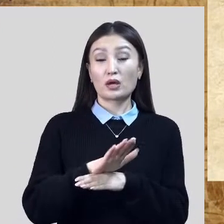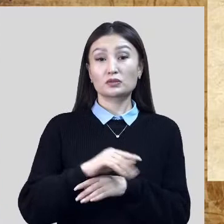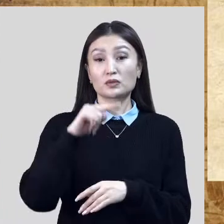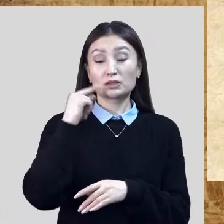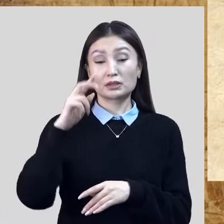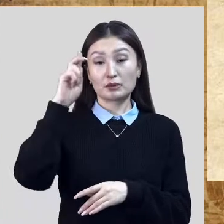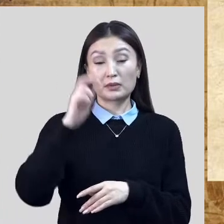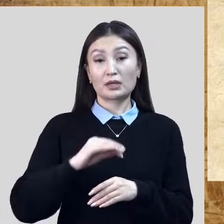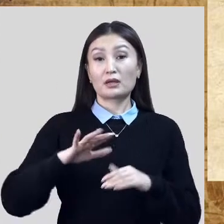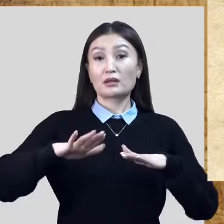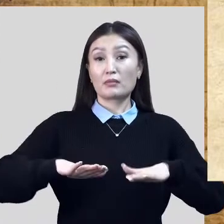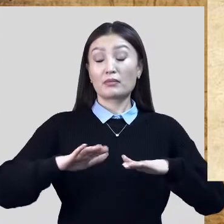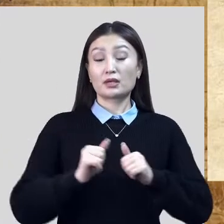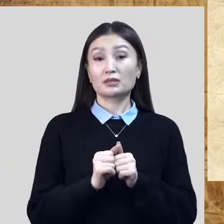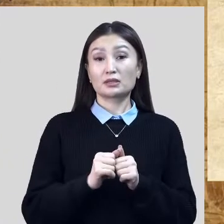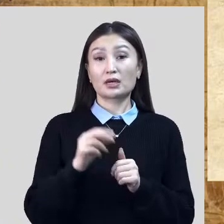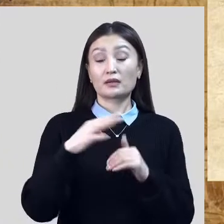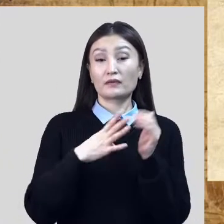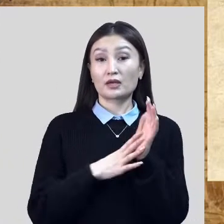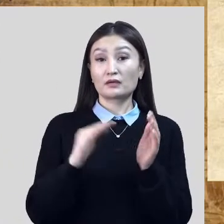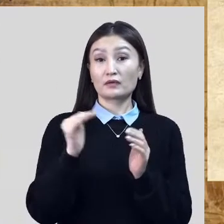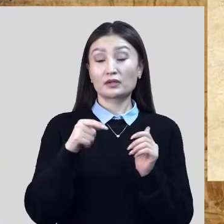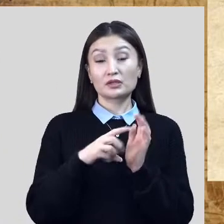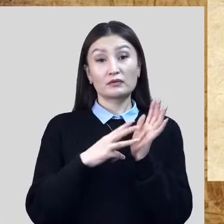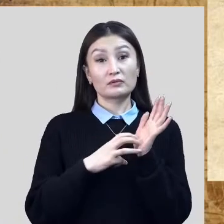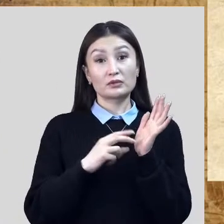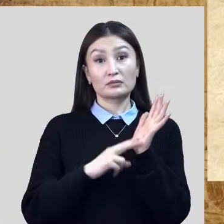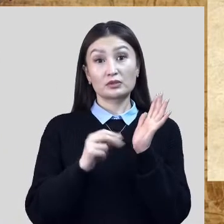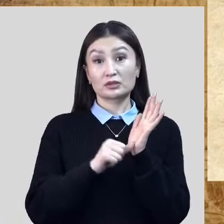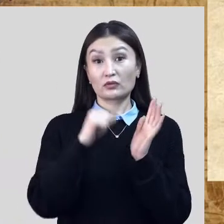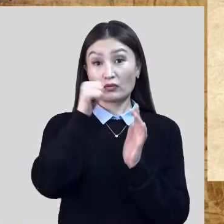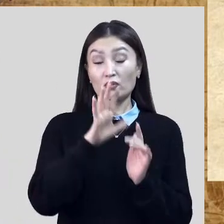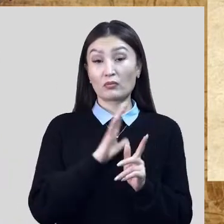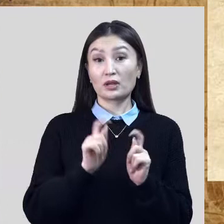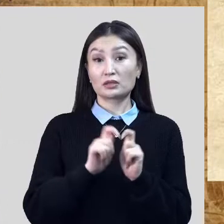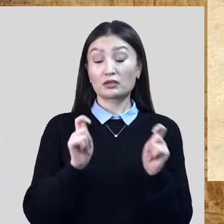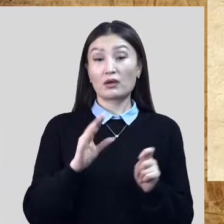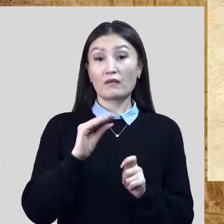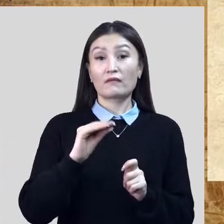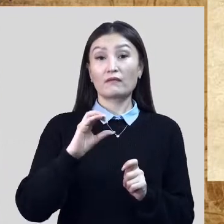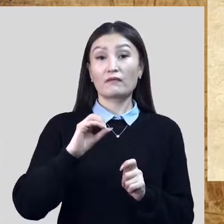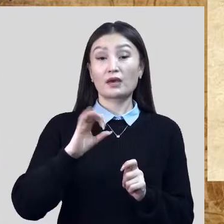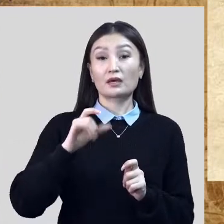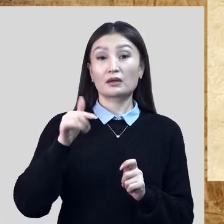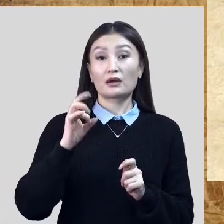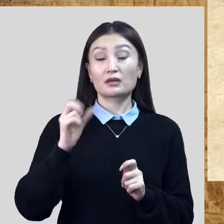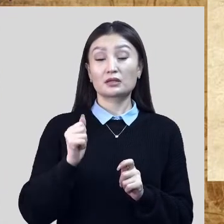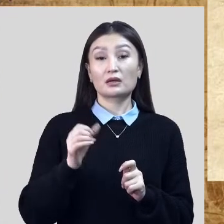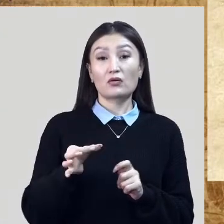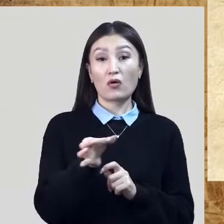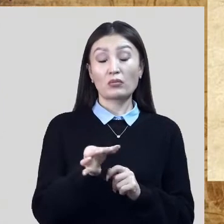императора 19 февраля 1876 года была создана Ферганская